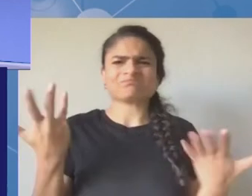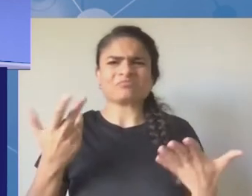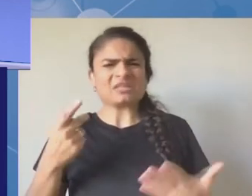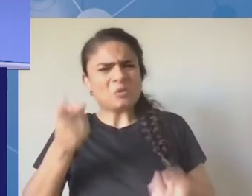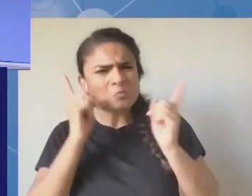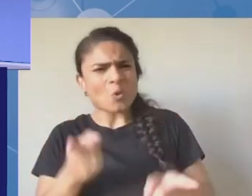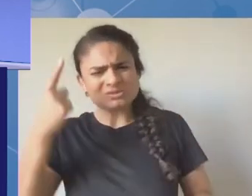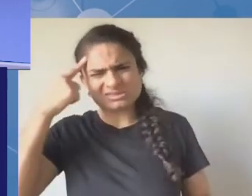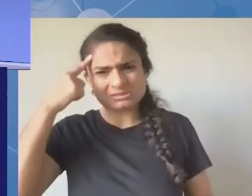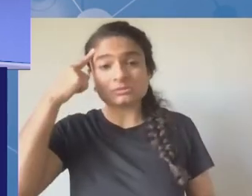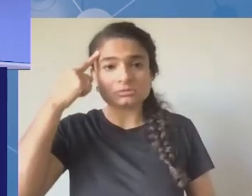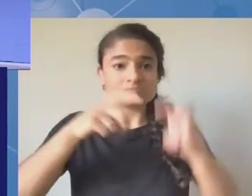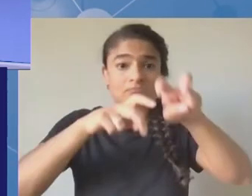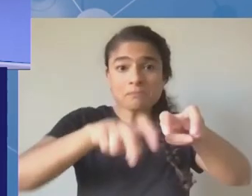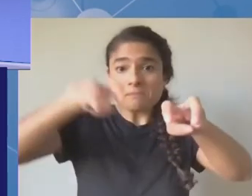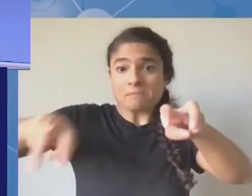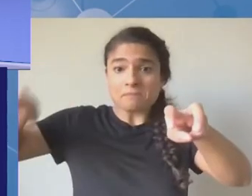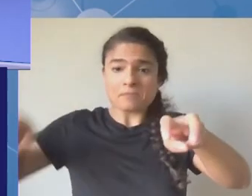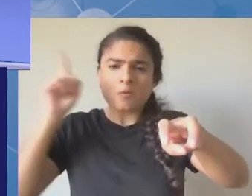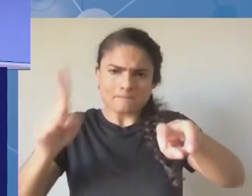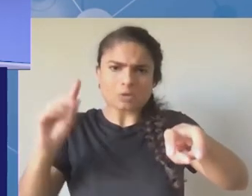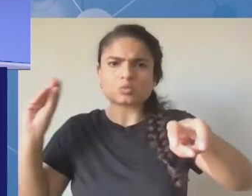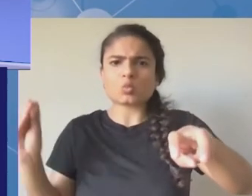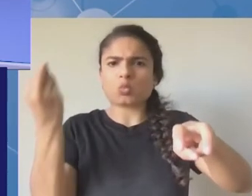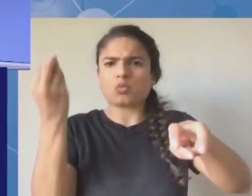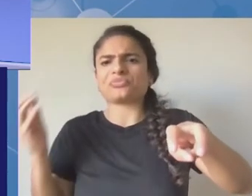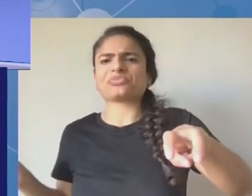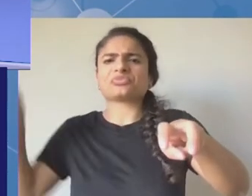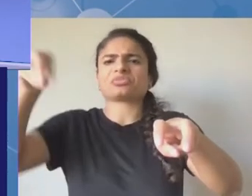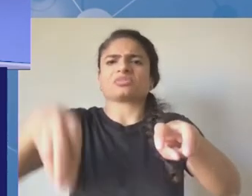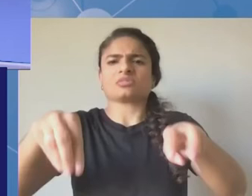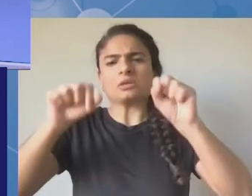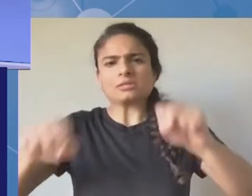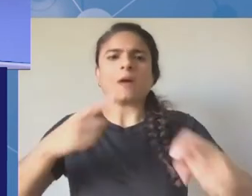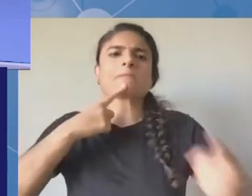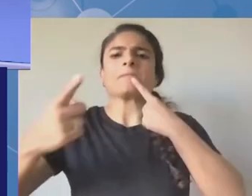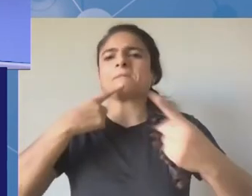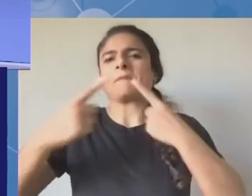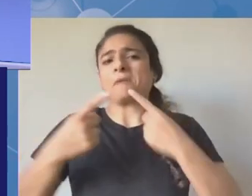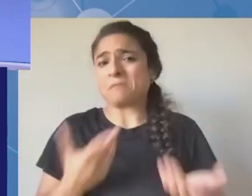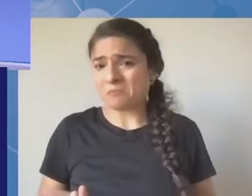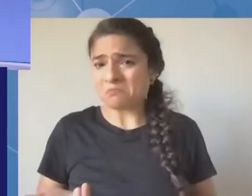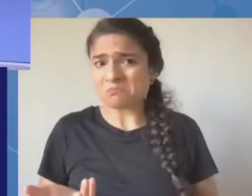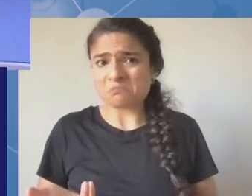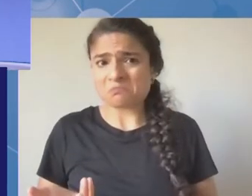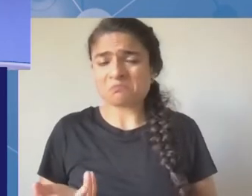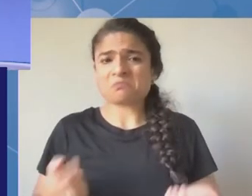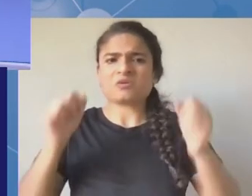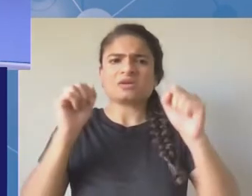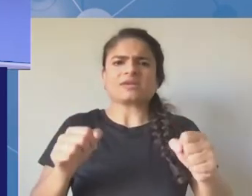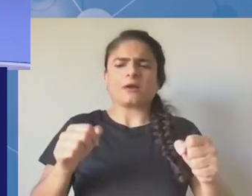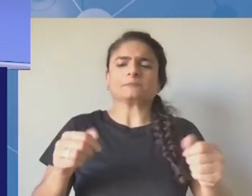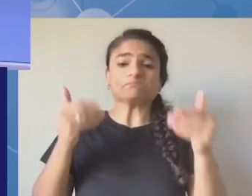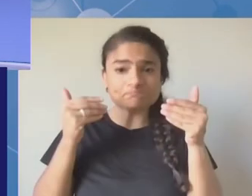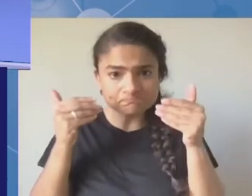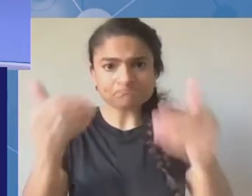لم تكن مسموعة. يجب تمثيل الشباب أكثر فيما بين المتحاورين لإشراك